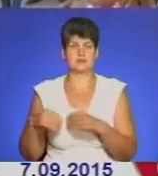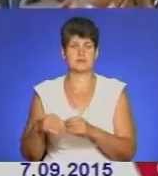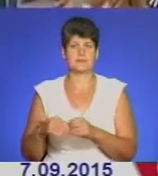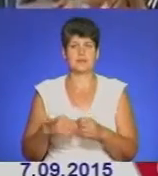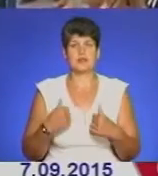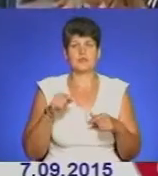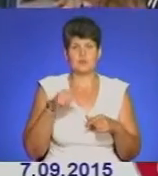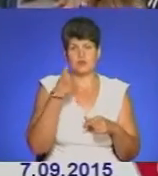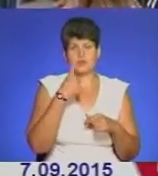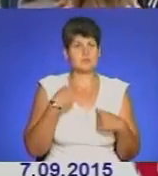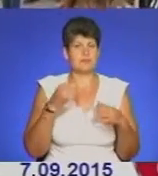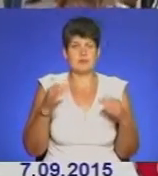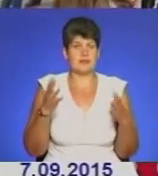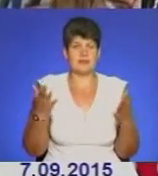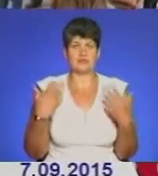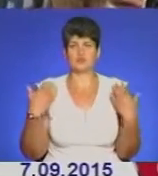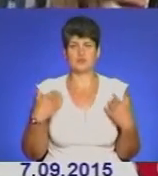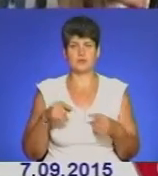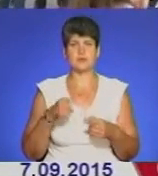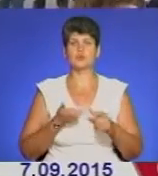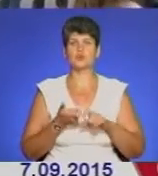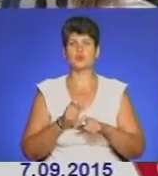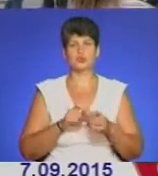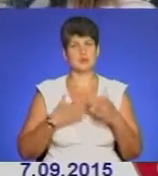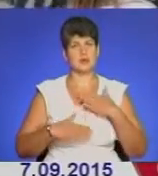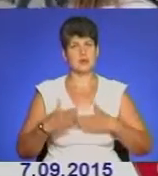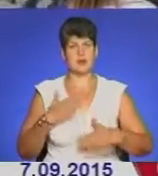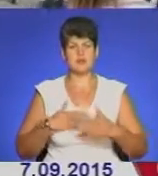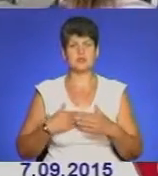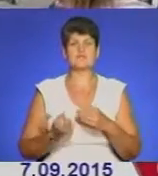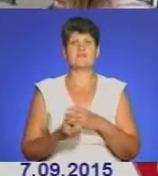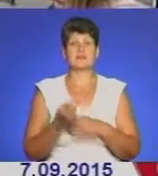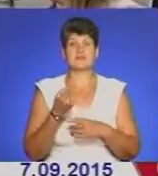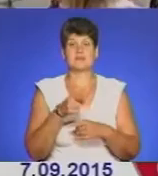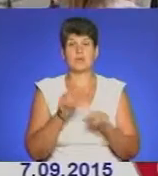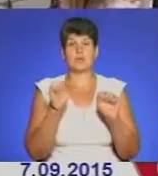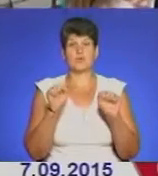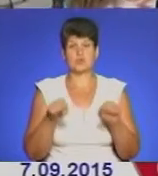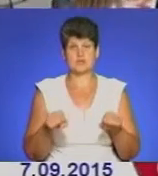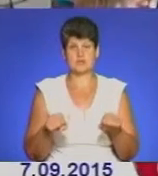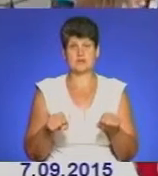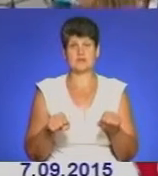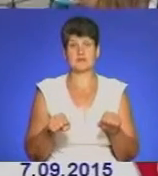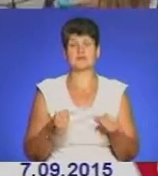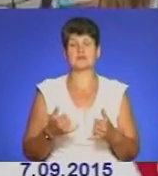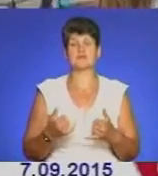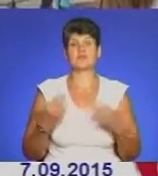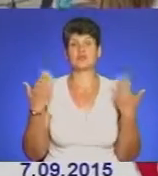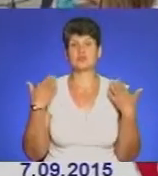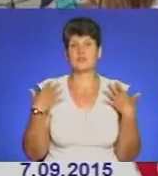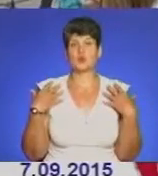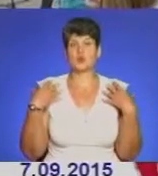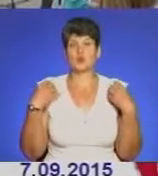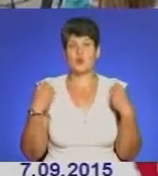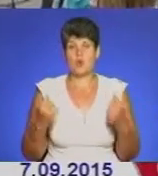ми ніде не відпочивали. Звичайно, ми дуже раді, що в нас виявилася така можливість власне саме відпочивати,